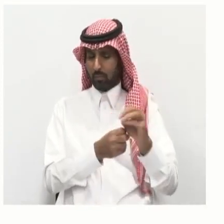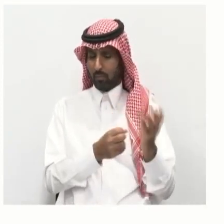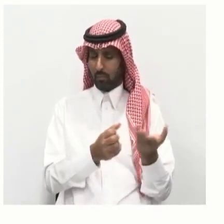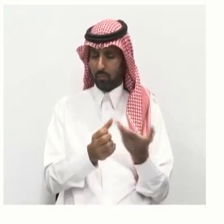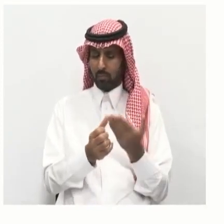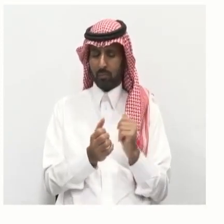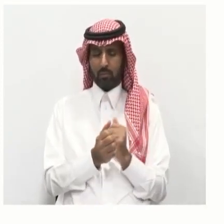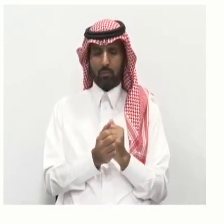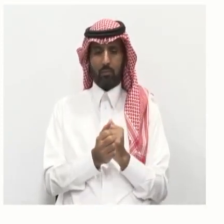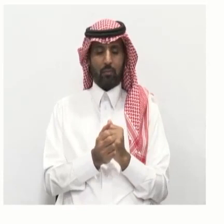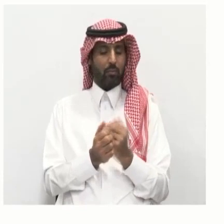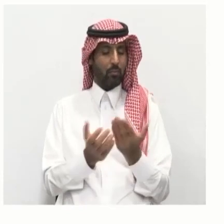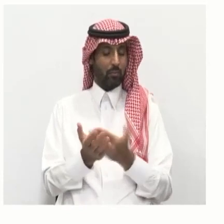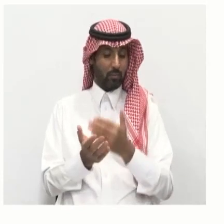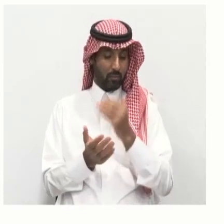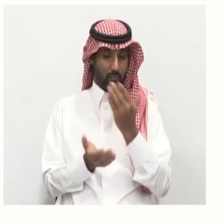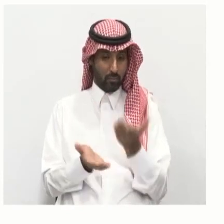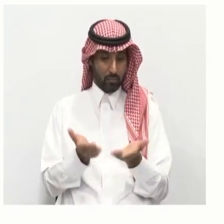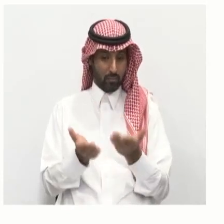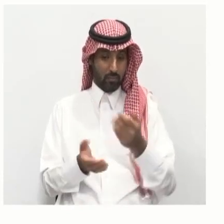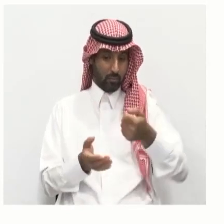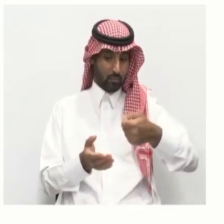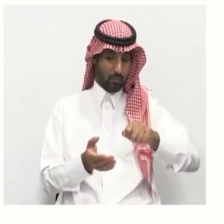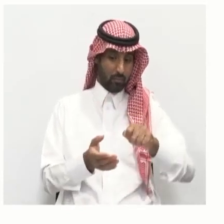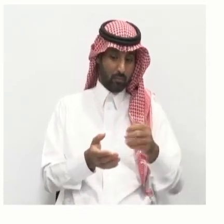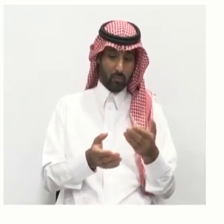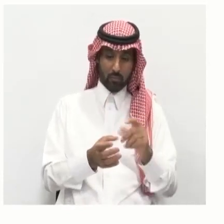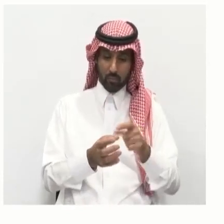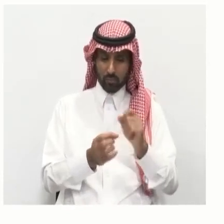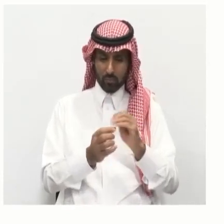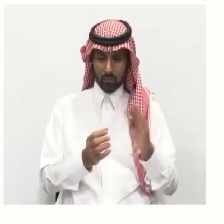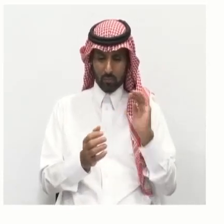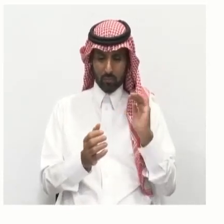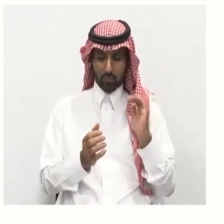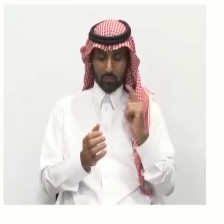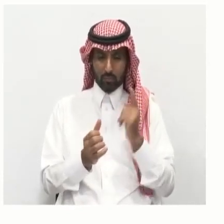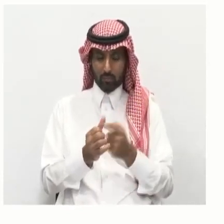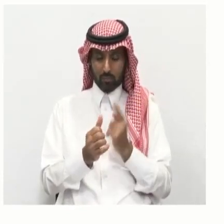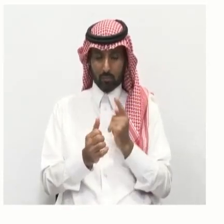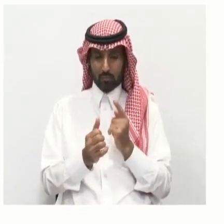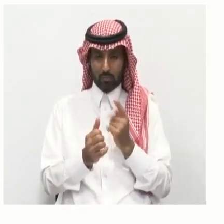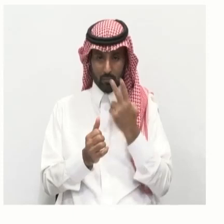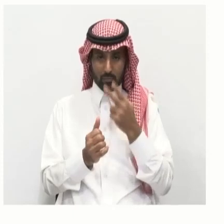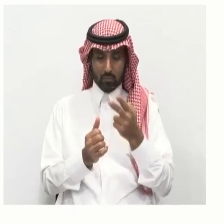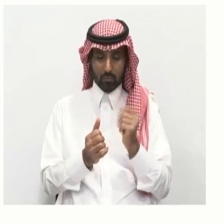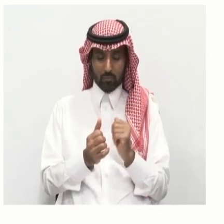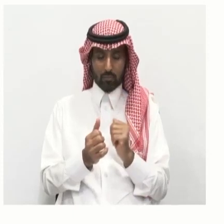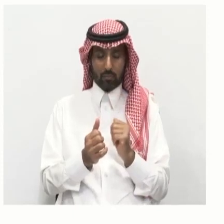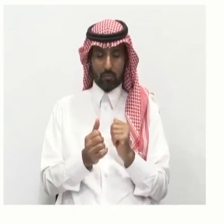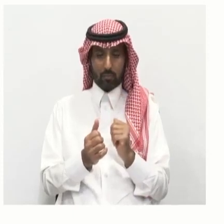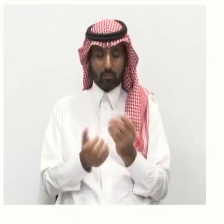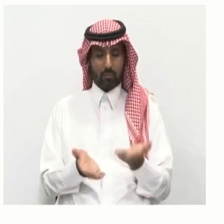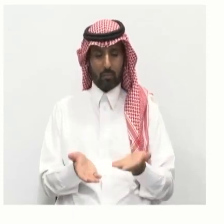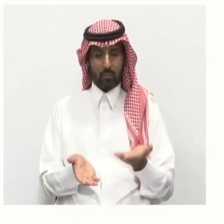بشكل كبير وعندنا مفاتيح للحل زي ما ذكرنا لوزن المعادله في وزن المعادله لو تلاحظ يا